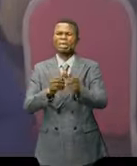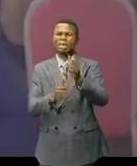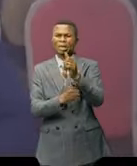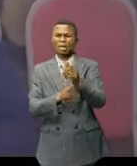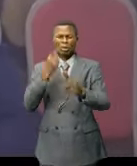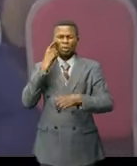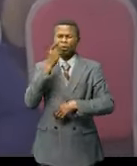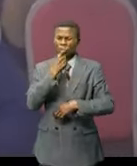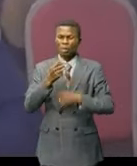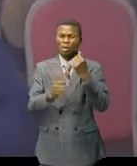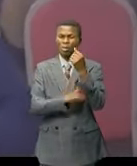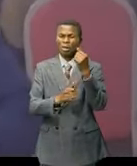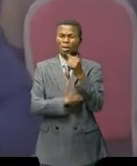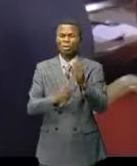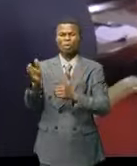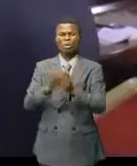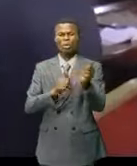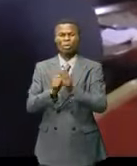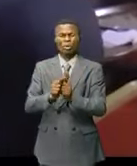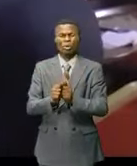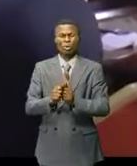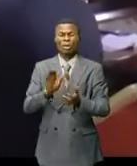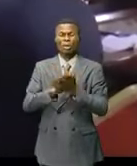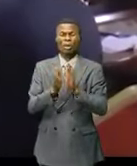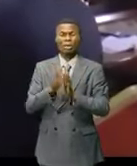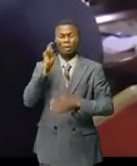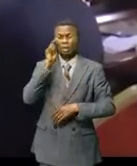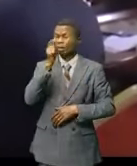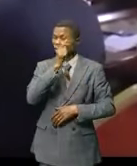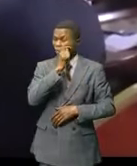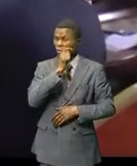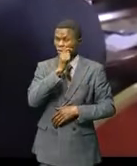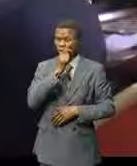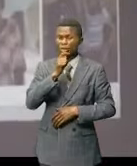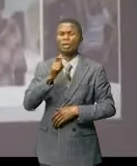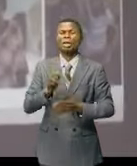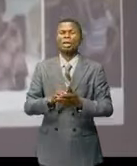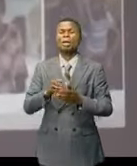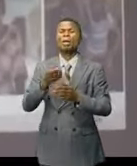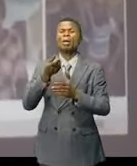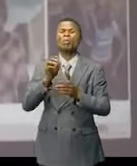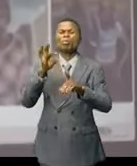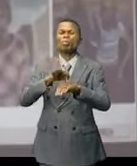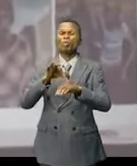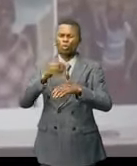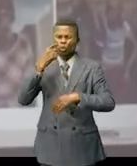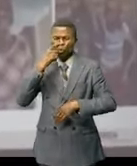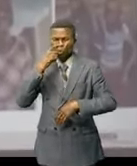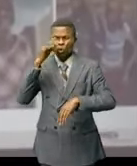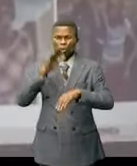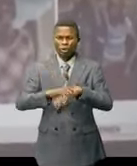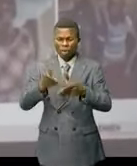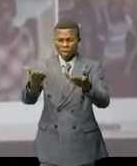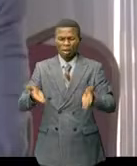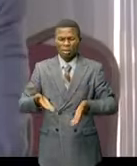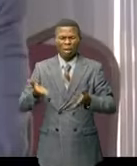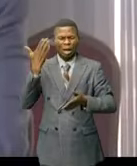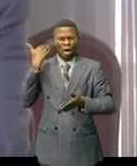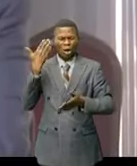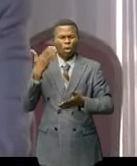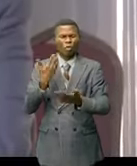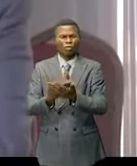yeux en rendant la personne atteinte de cette maladie aveugle pour toujours et dont l'agent vecteur est une mouche noire qui vit dans les cours d'eau rapides. Au